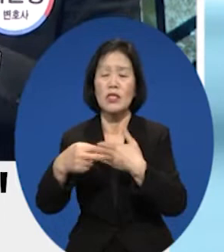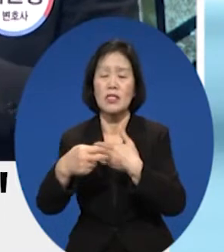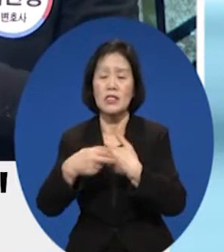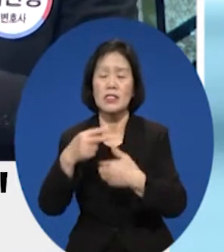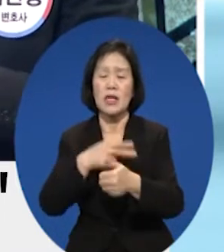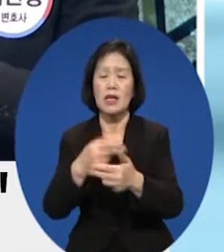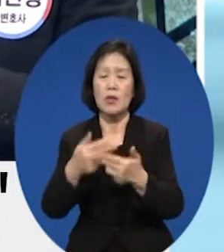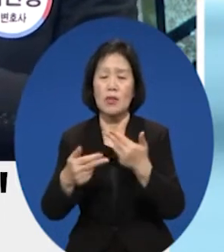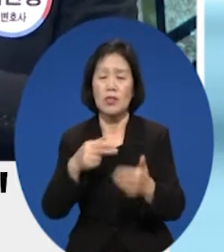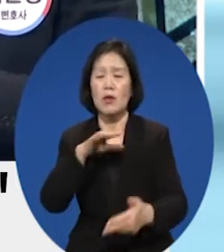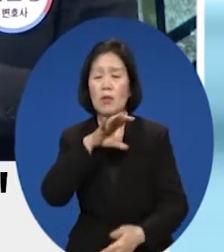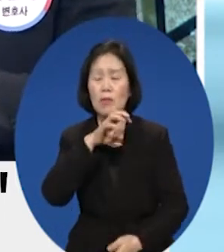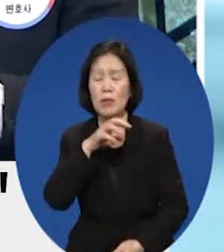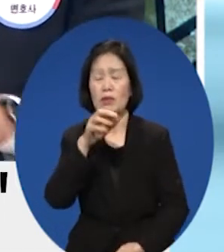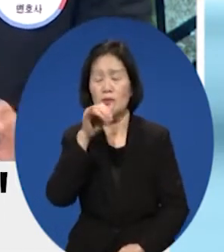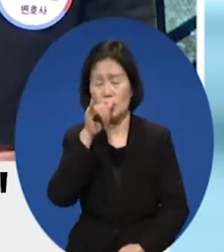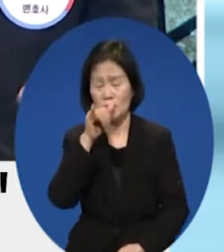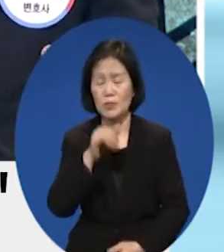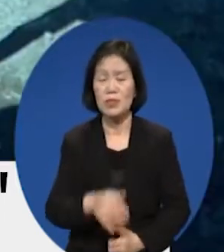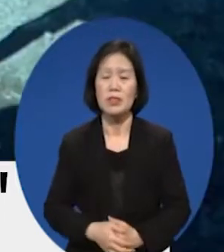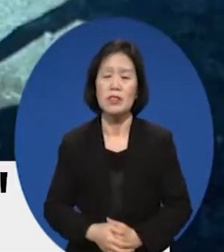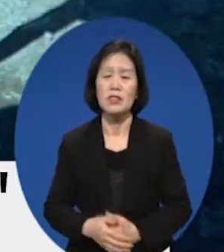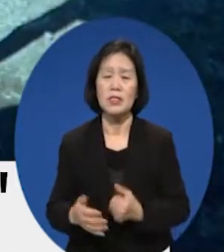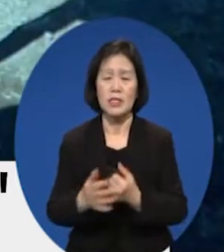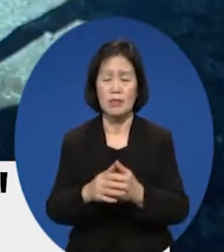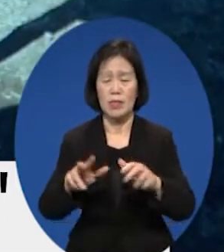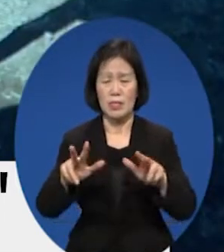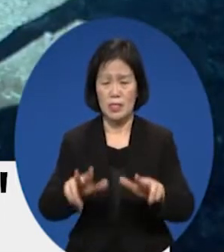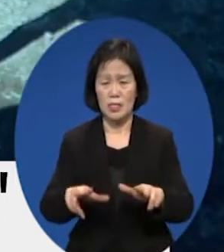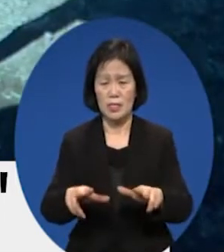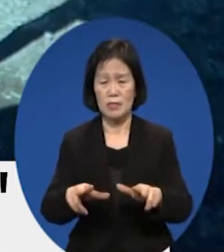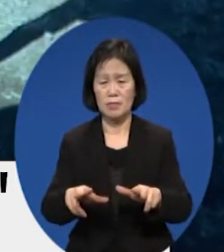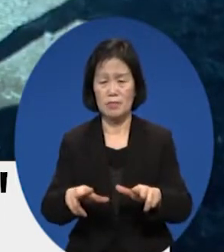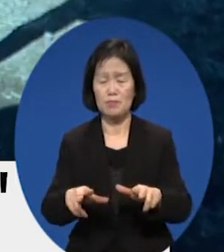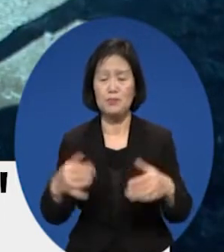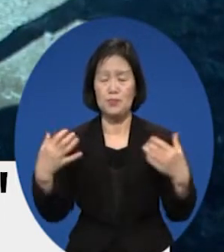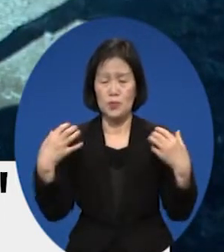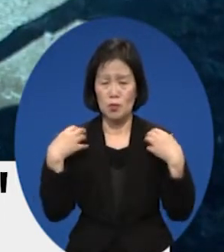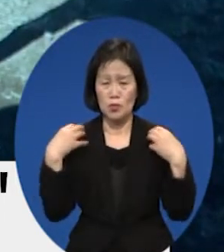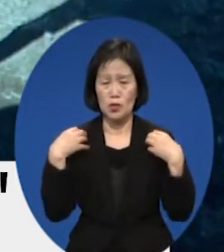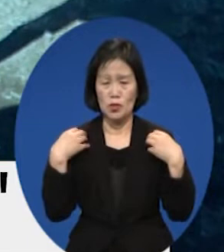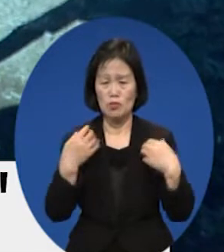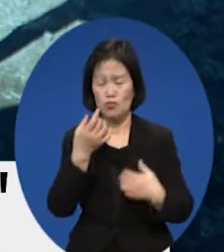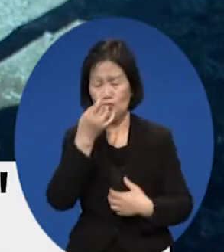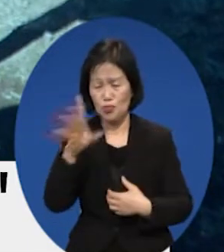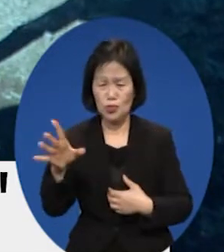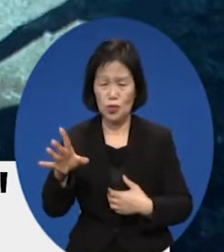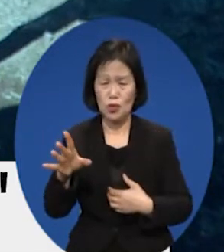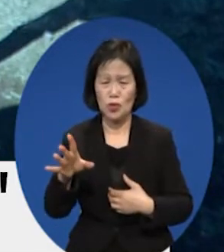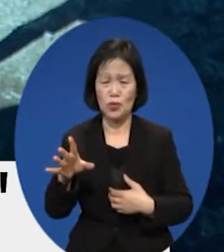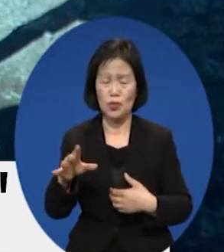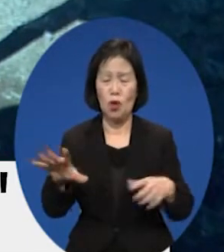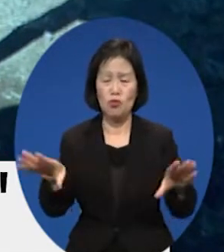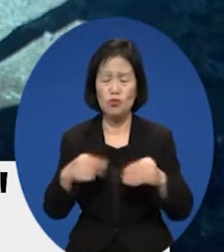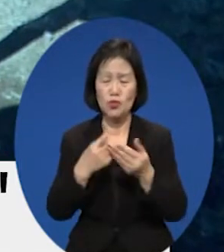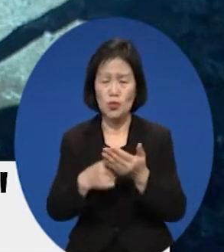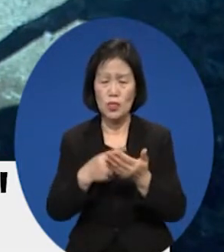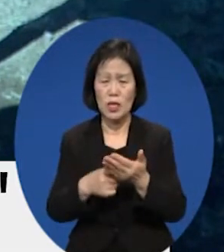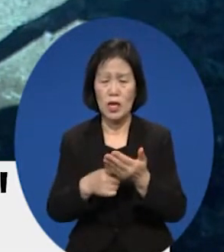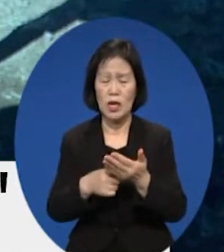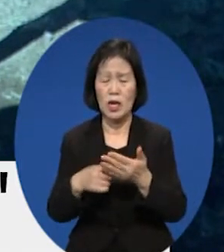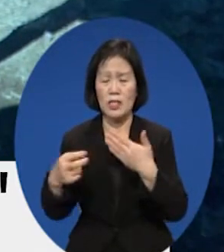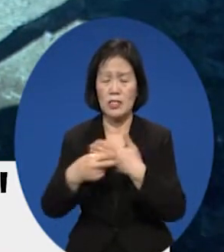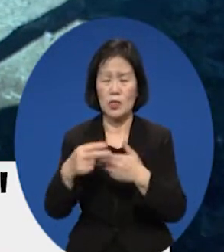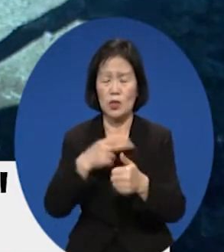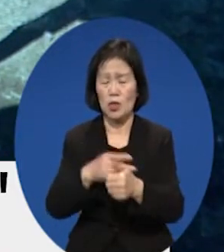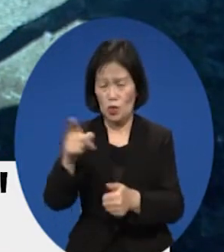의사협회에서 반발하는 건 아니겠습니까? 그렇다고 하면은 지금 이런 식으로 해서 정부 여당이 무조건, 그리고 그 국무총리가 무조건